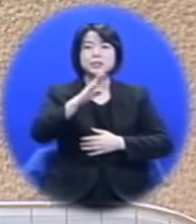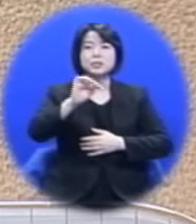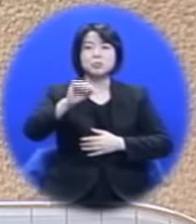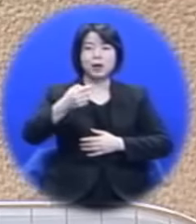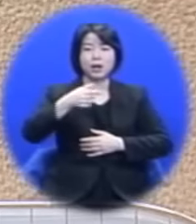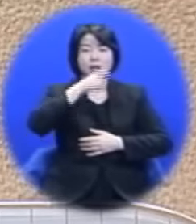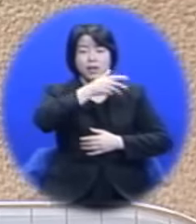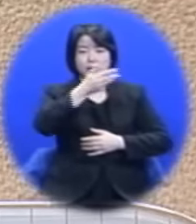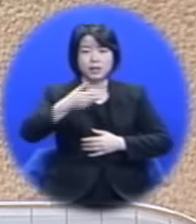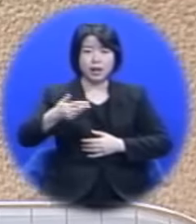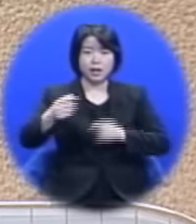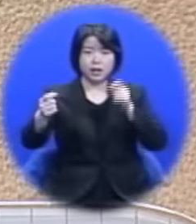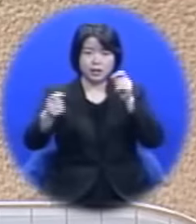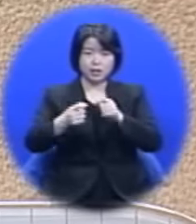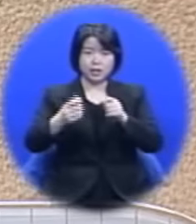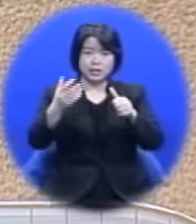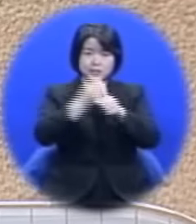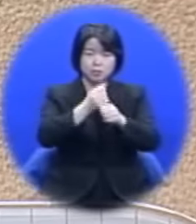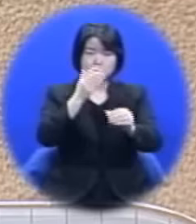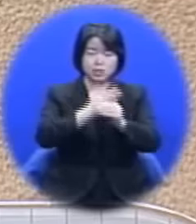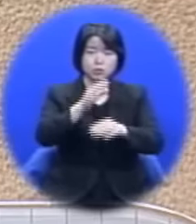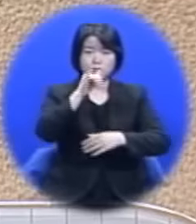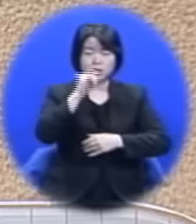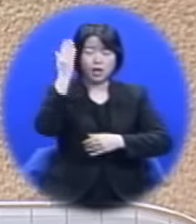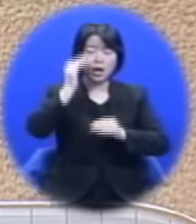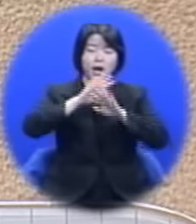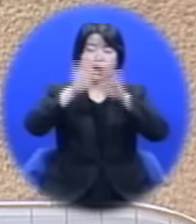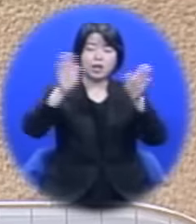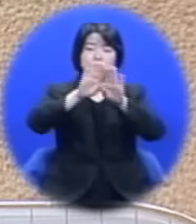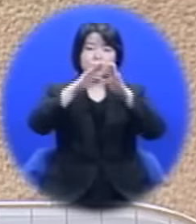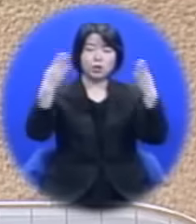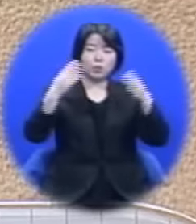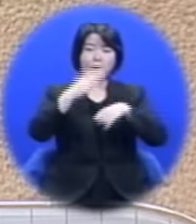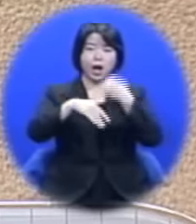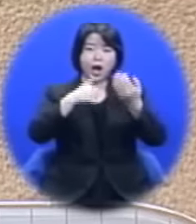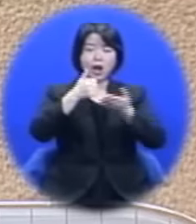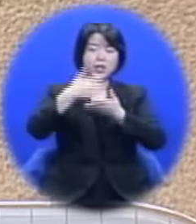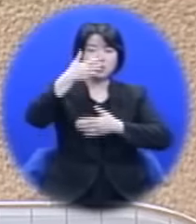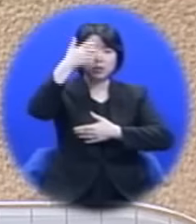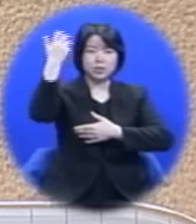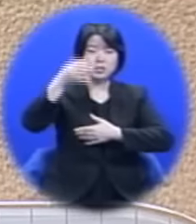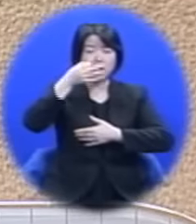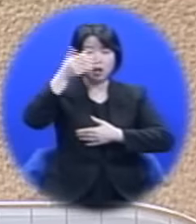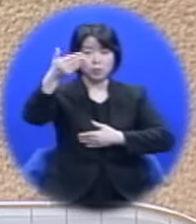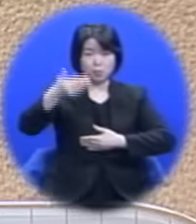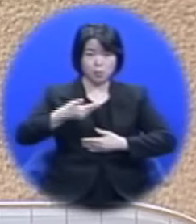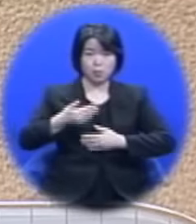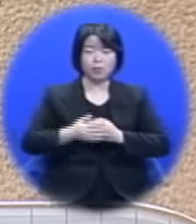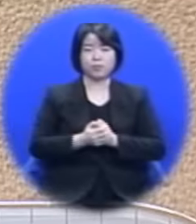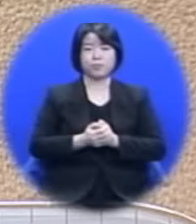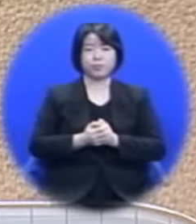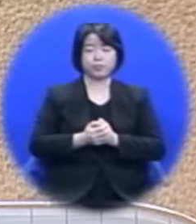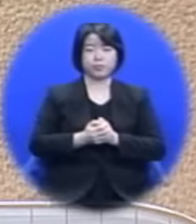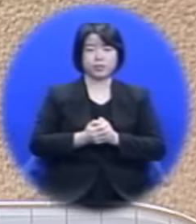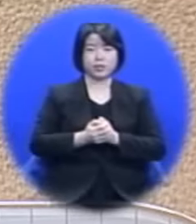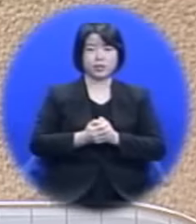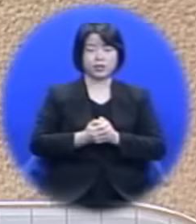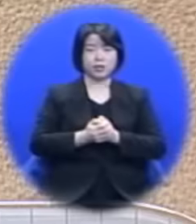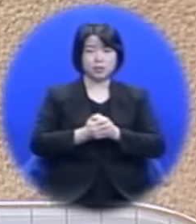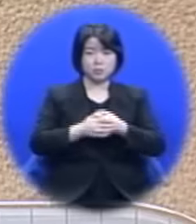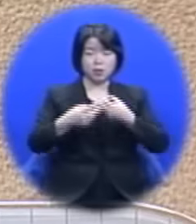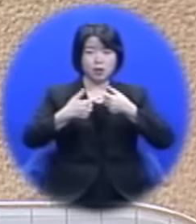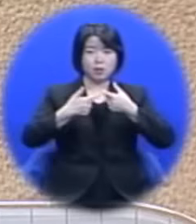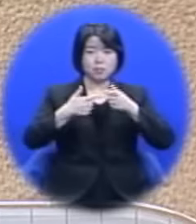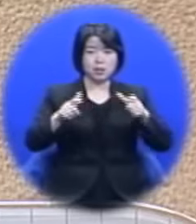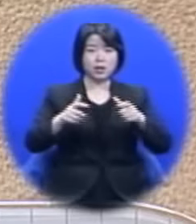있더니 하늘이 열리며 하나님의 이상을 내게 보이시니 마가복음 1장 9절부터